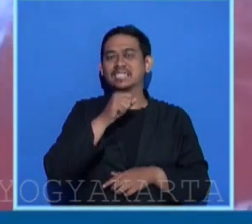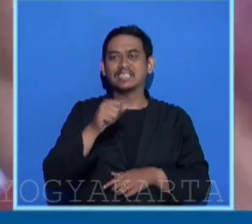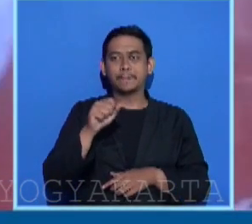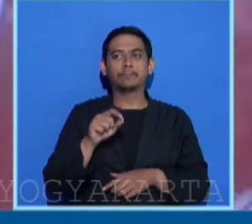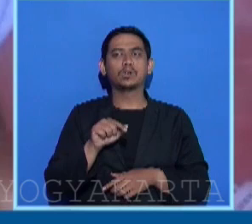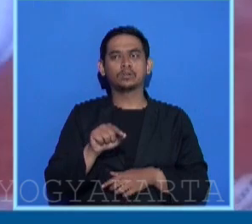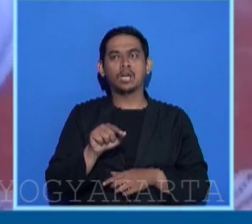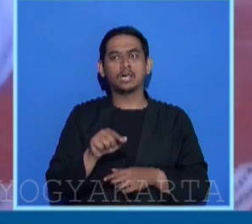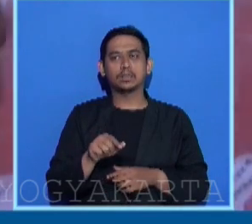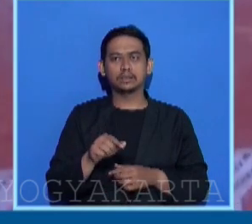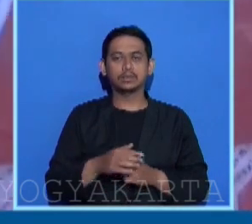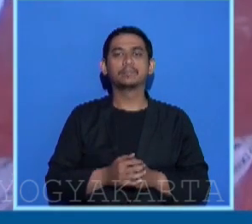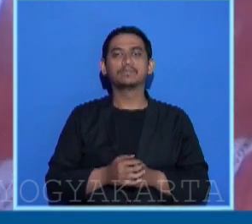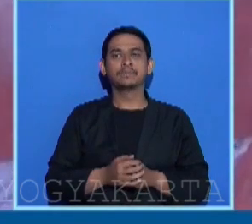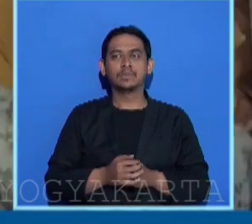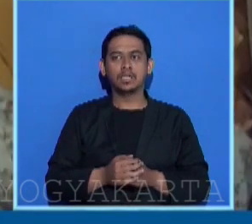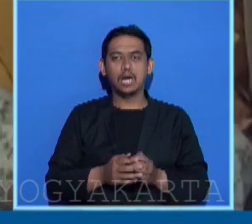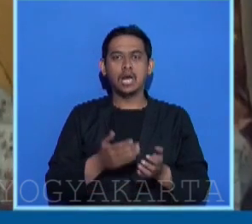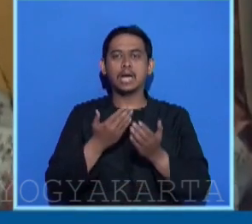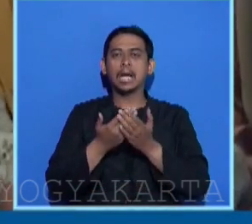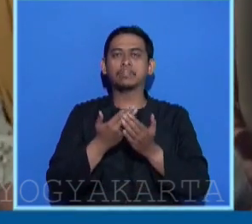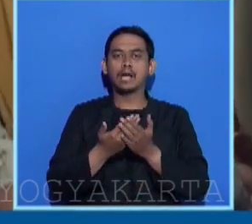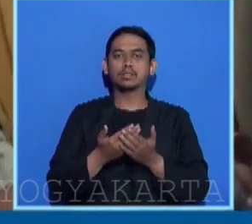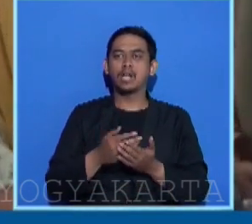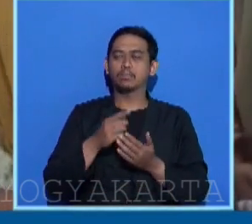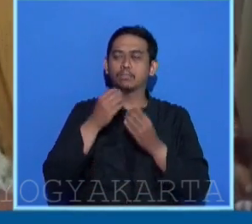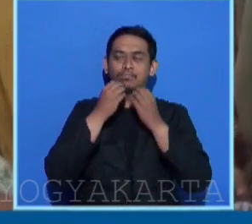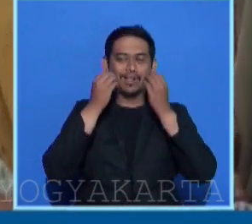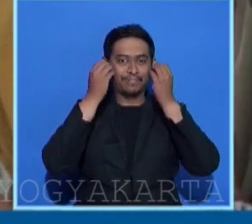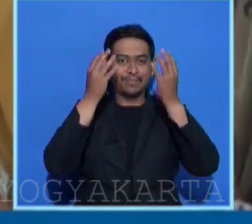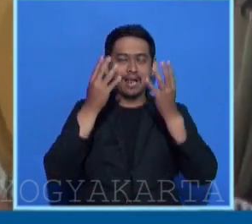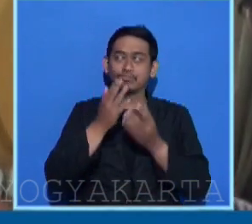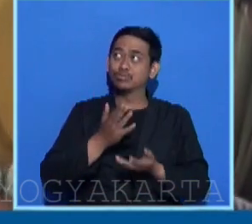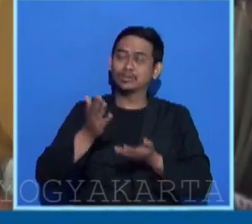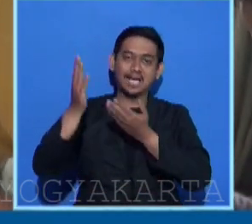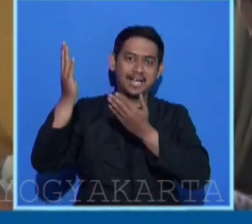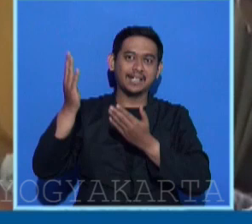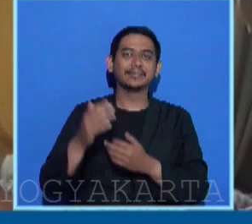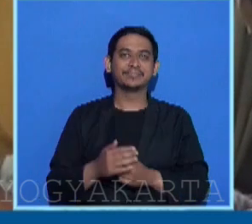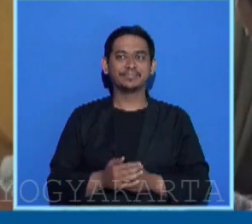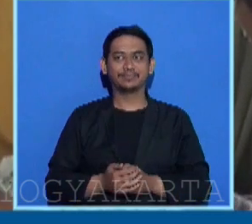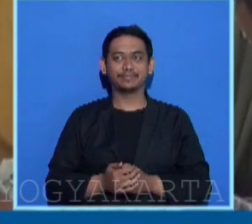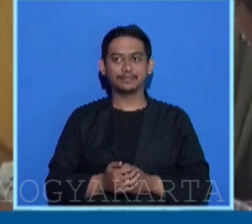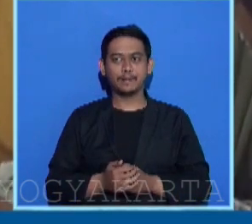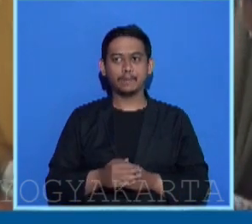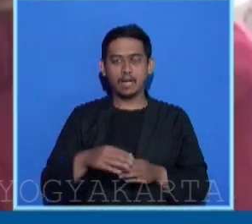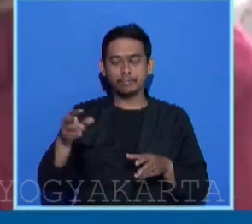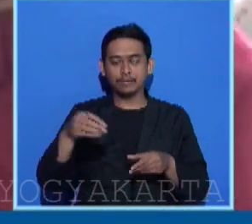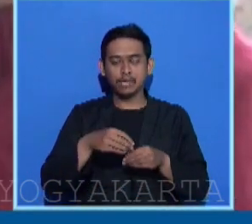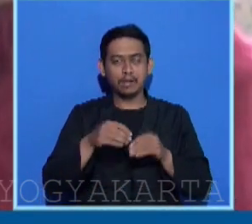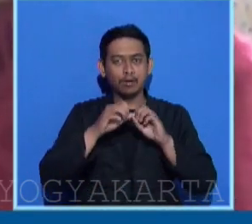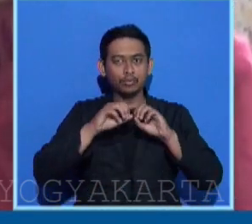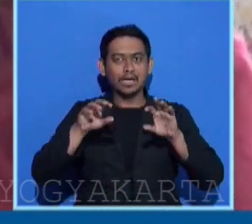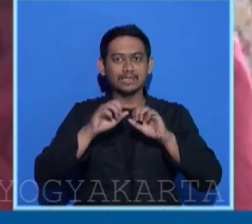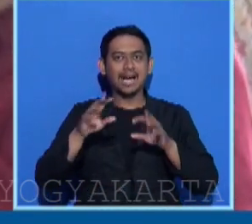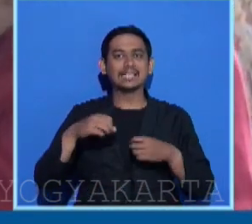donga dumateng Nabi Besar Muhammad. Bab menika ngemu tujuan supados ing salebeting siar agami Islam saged lumebet ing